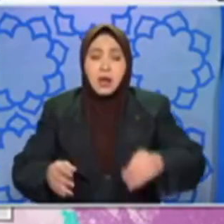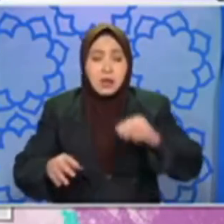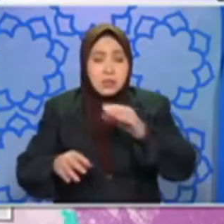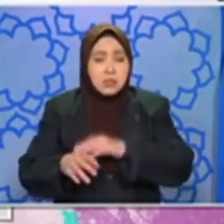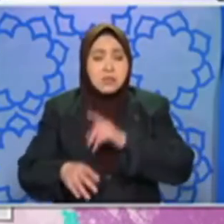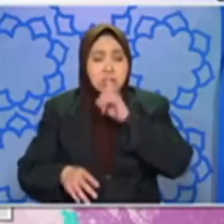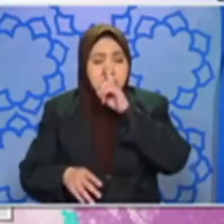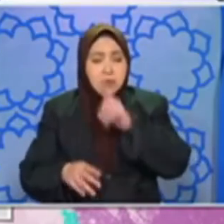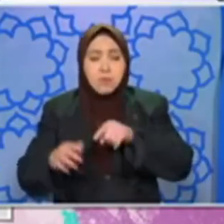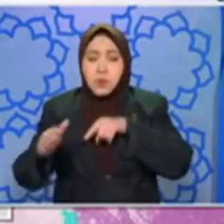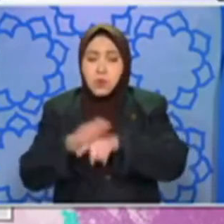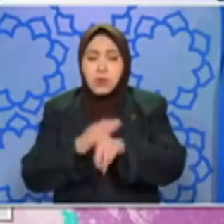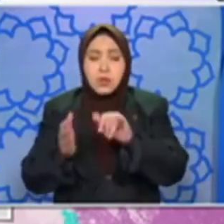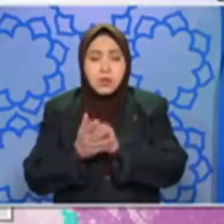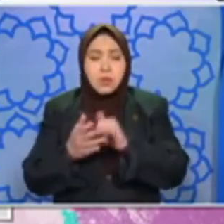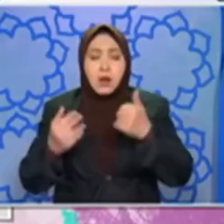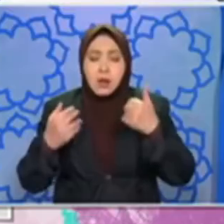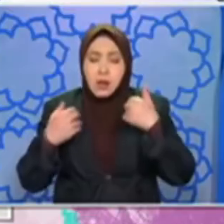وإياكم